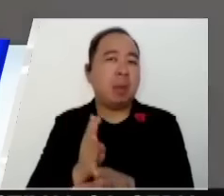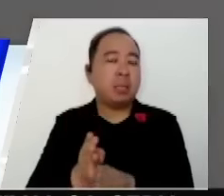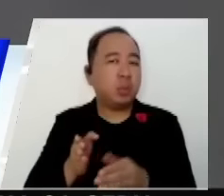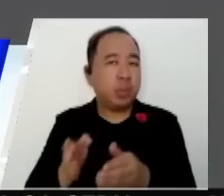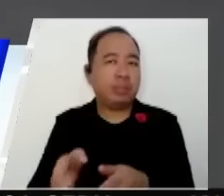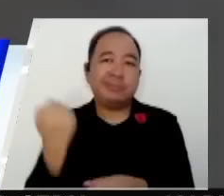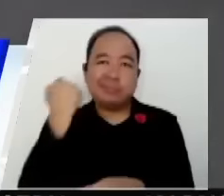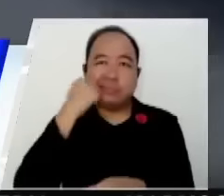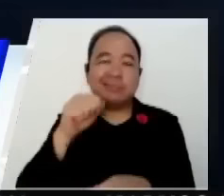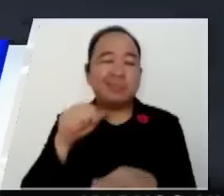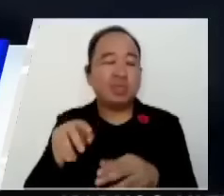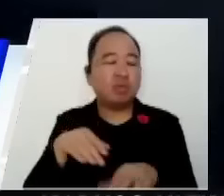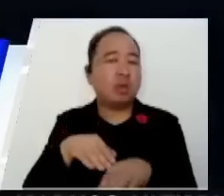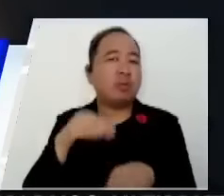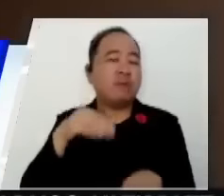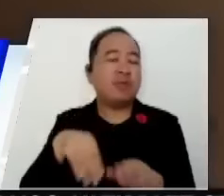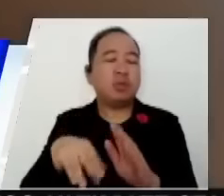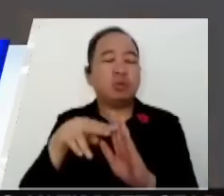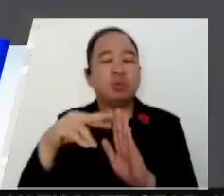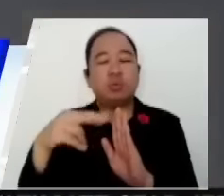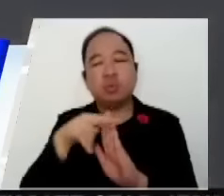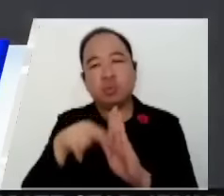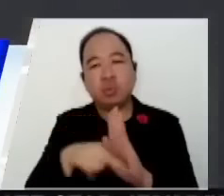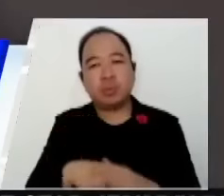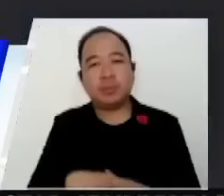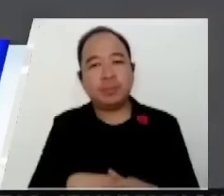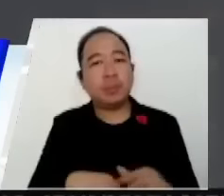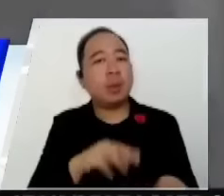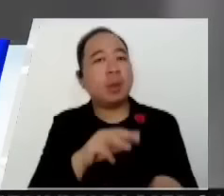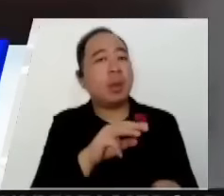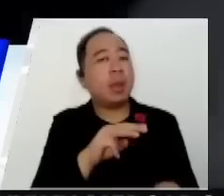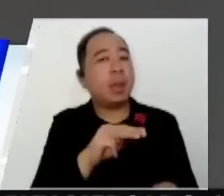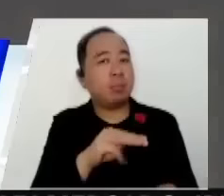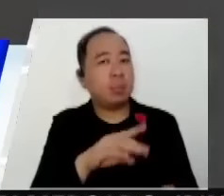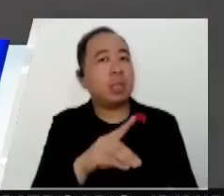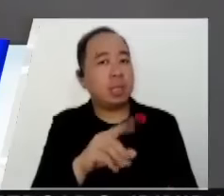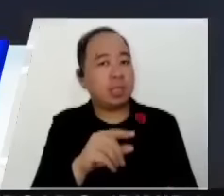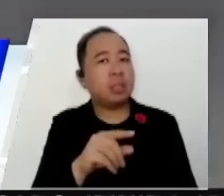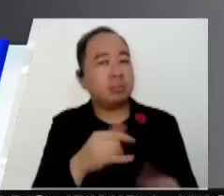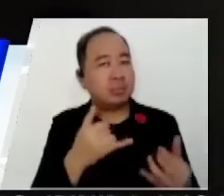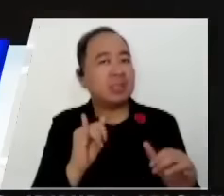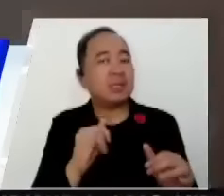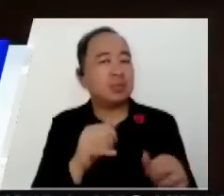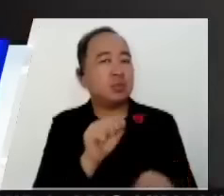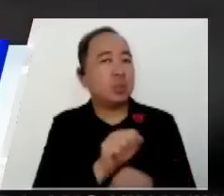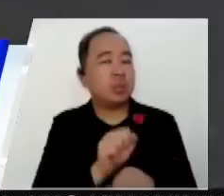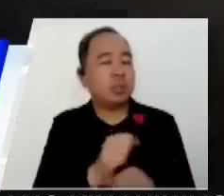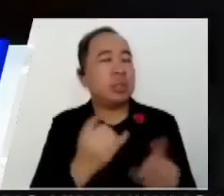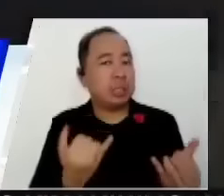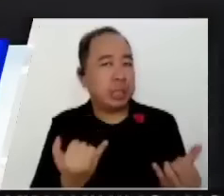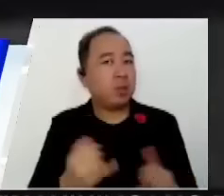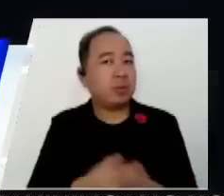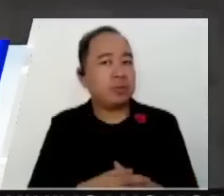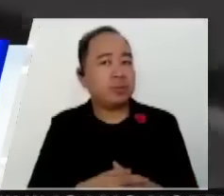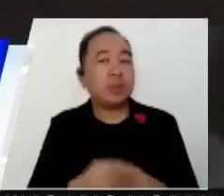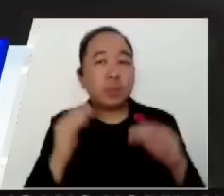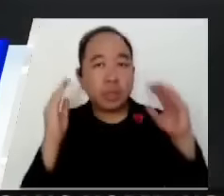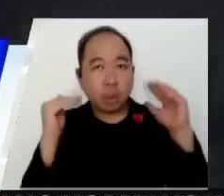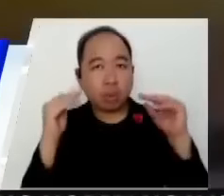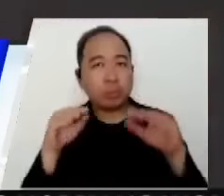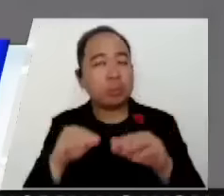Sa parte ng MMDA enforcer, nakapag-duty pa rin naman daw siya ngayon ayon sa MMDA. Inaasahang mailalabas ang resulta